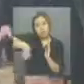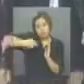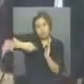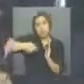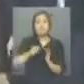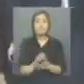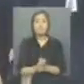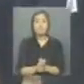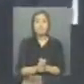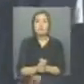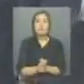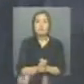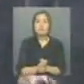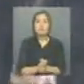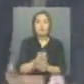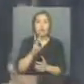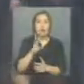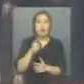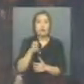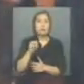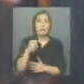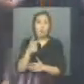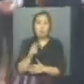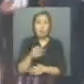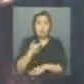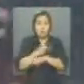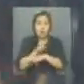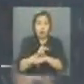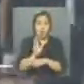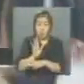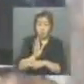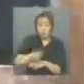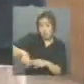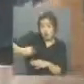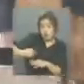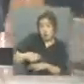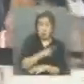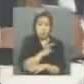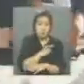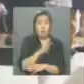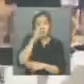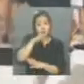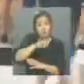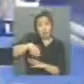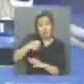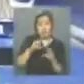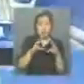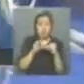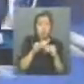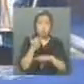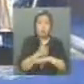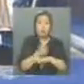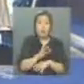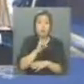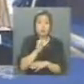นายวาคิมพงศ์ประธานฝ่ายกัมพูชาของคณะกรรมาธิการเขตแดนร่วมไทยกัมพูชาหรือ JBC ฝ่ายกัมพูช